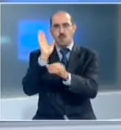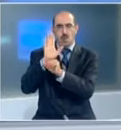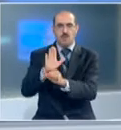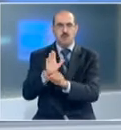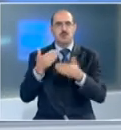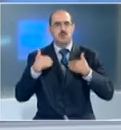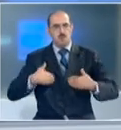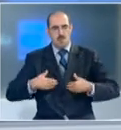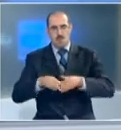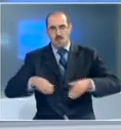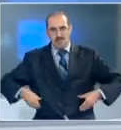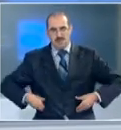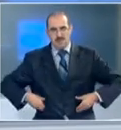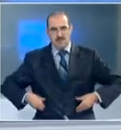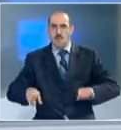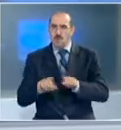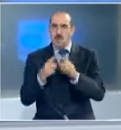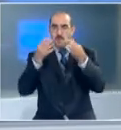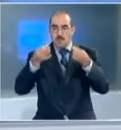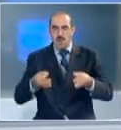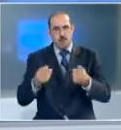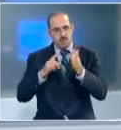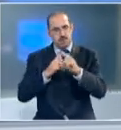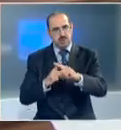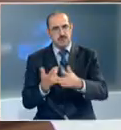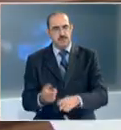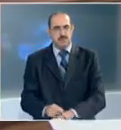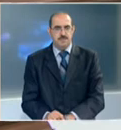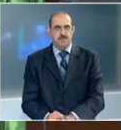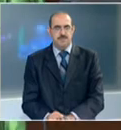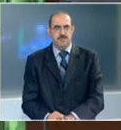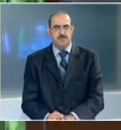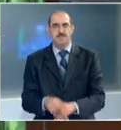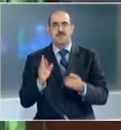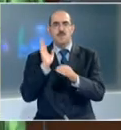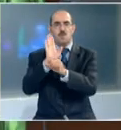أعوان الحرس البلدي التي أفضت إلى نتائج هامة. مستقبلا سوف